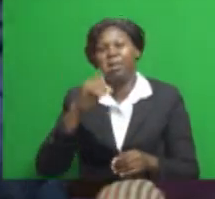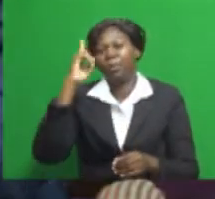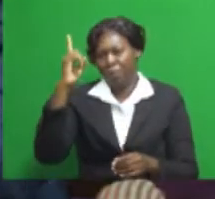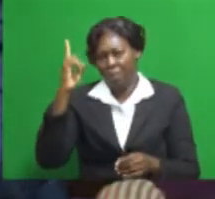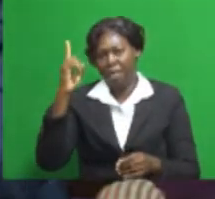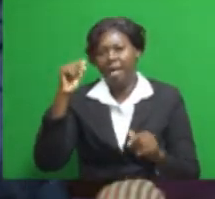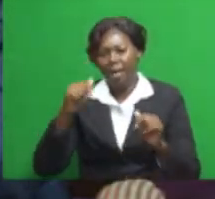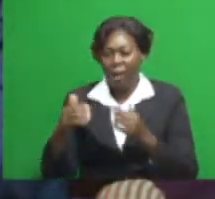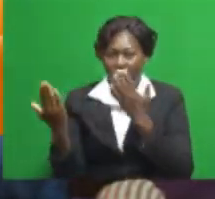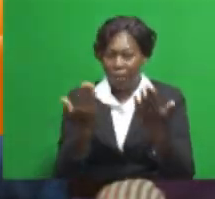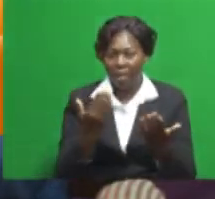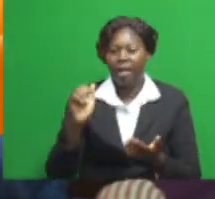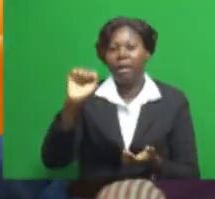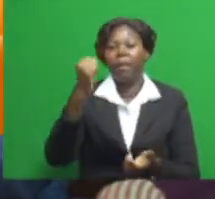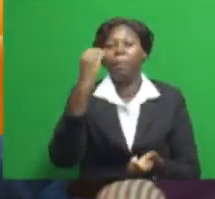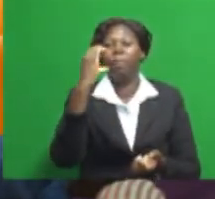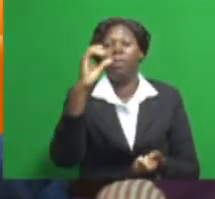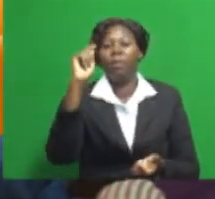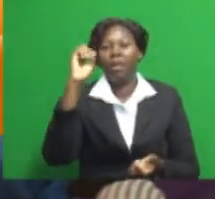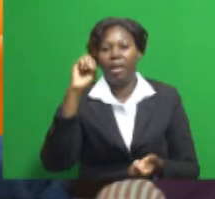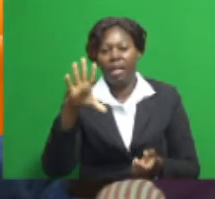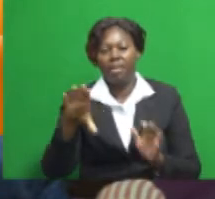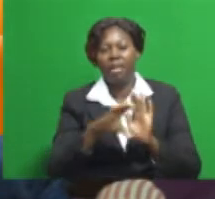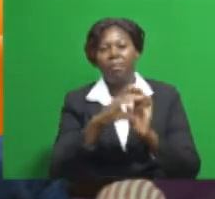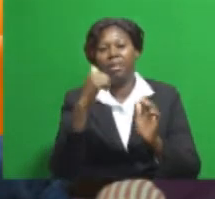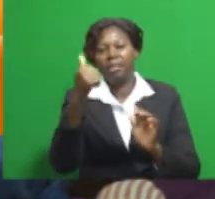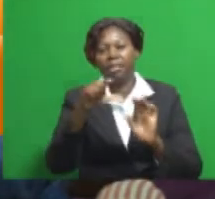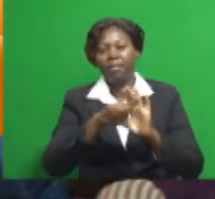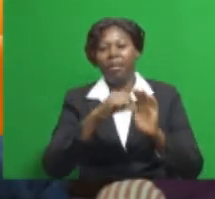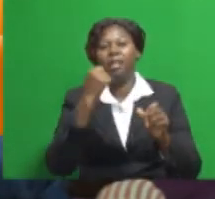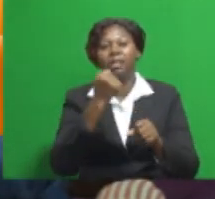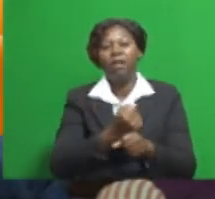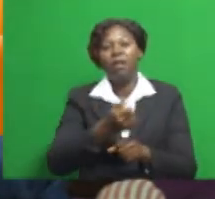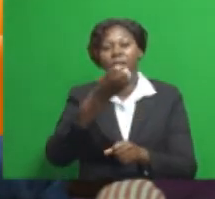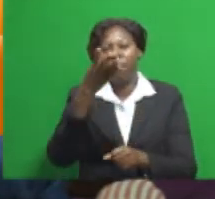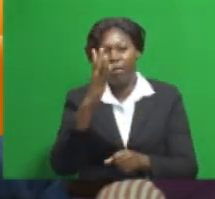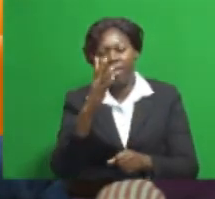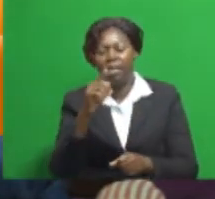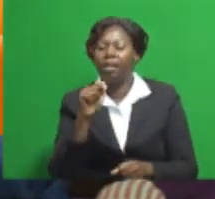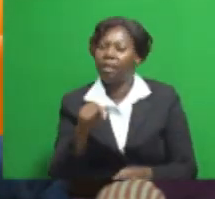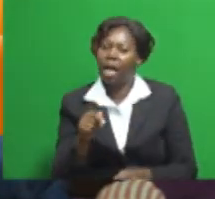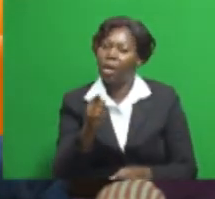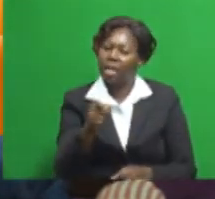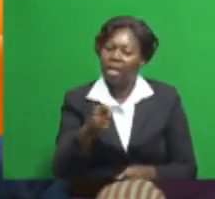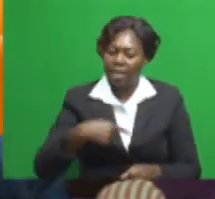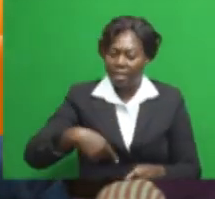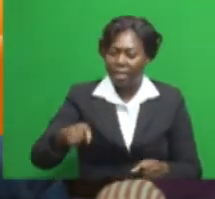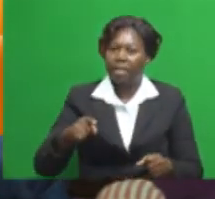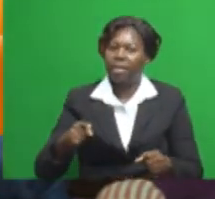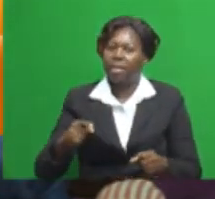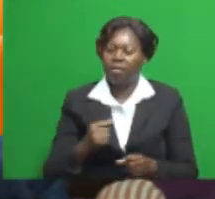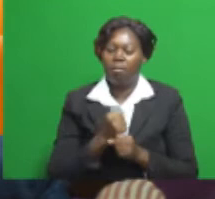17. Madzimambo echipiri chapter 6 verse 14. Naizvozvo akatumirako mabhiza